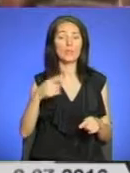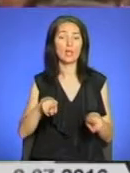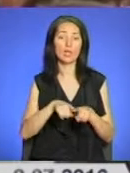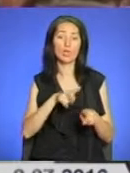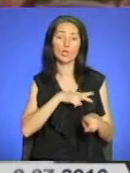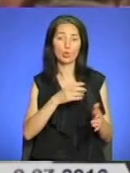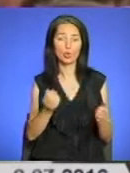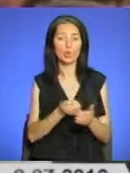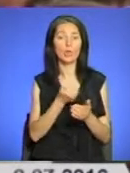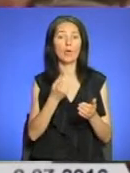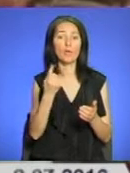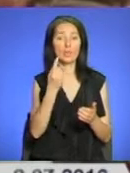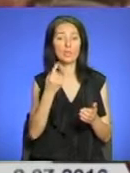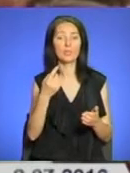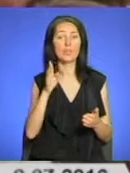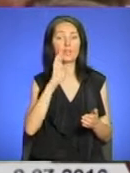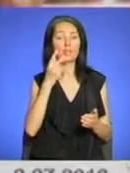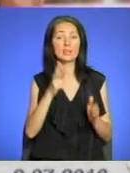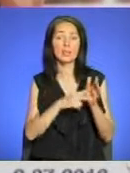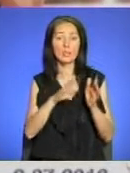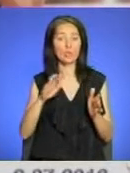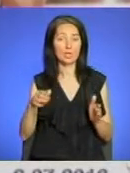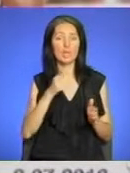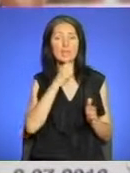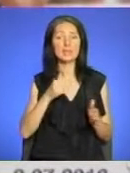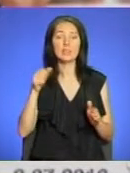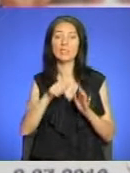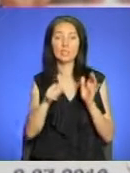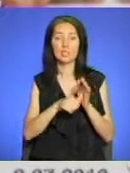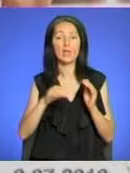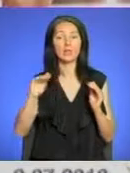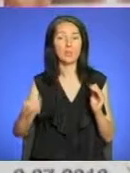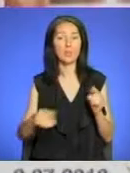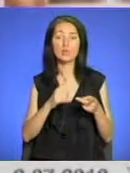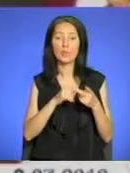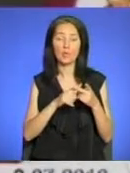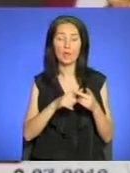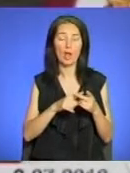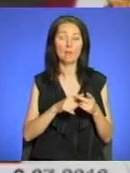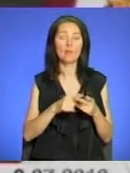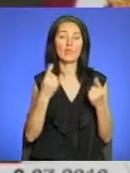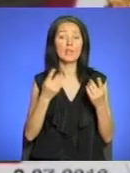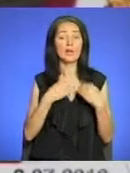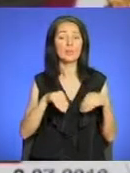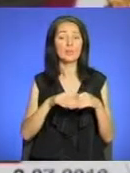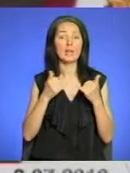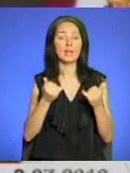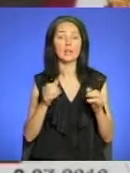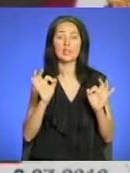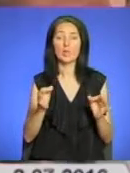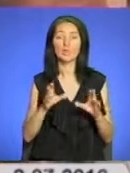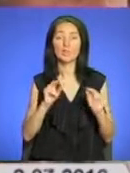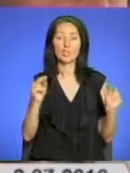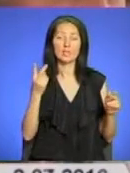7 дітей. Найстаршій дочці 16 років, наймолодшій – 1,5. Велика сім'я для неї – справжнє щастя, завжди весело та є